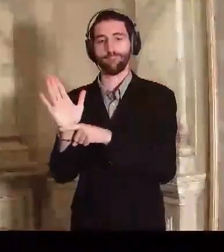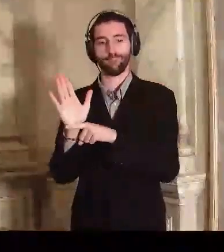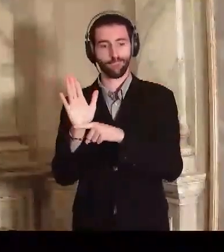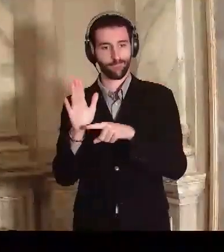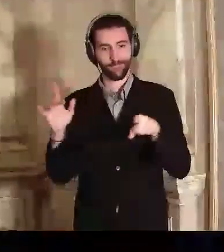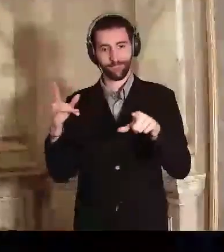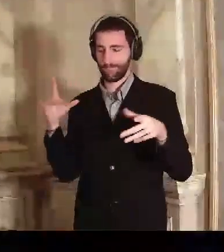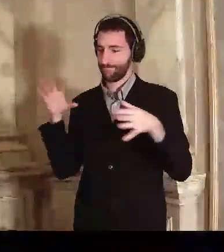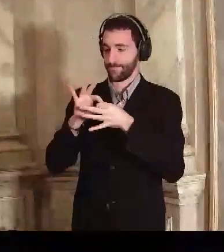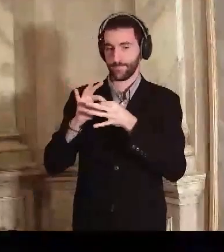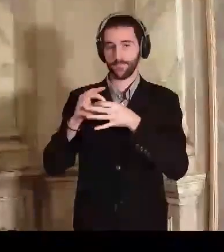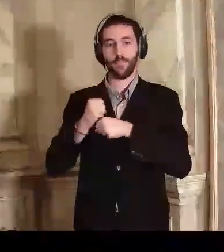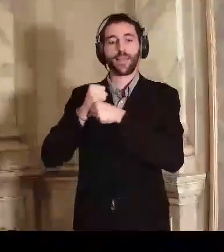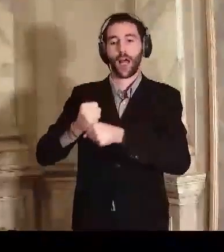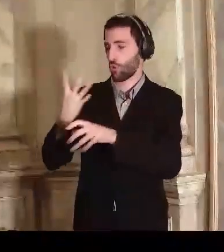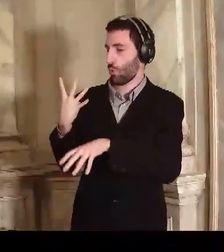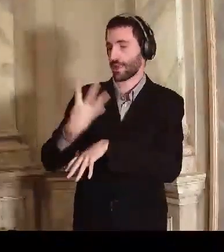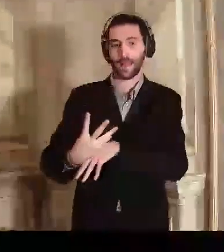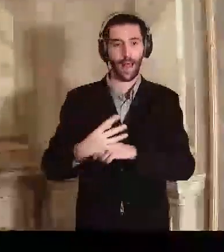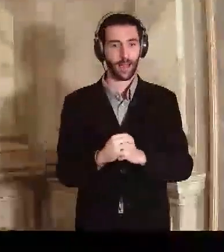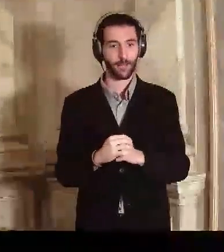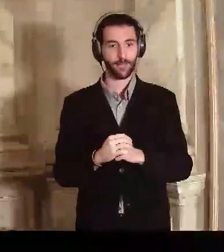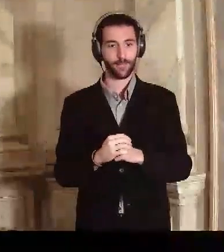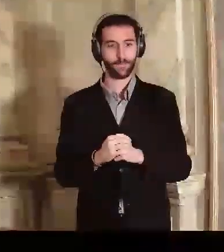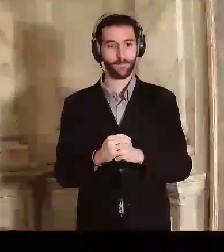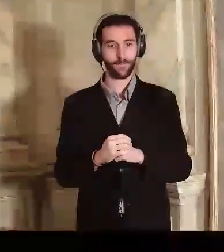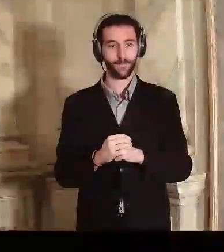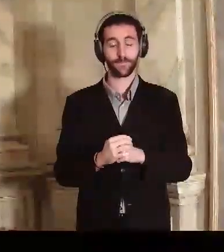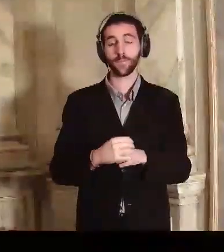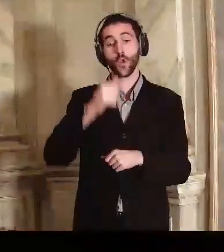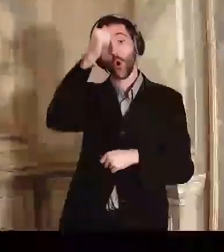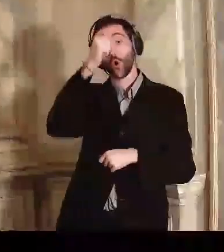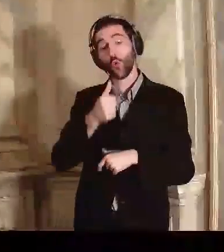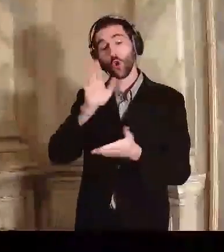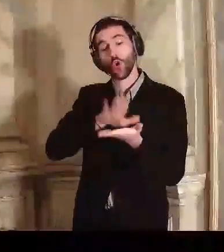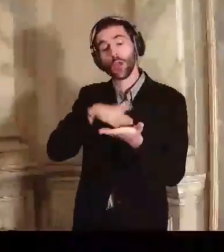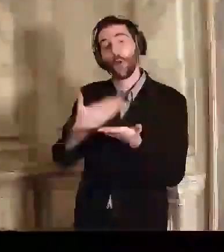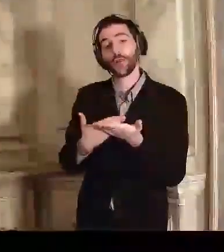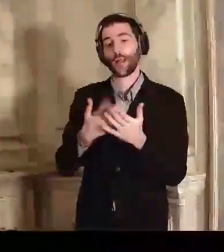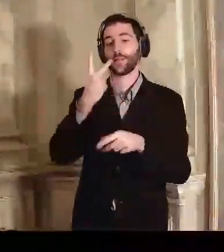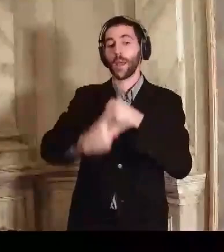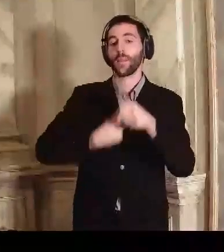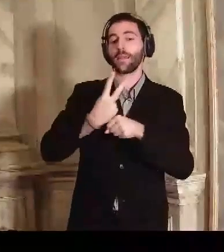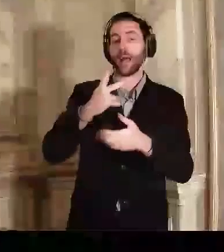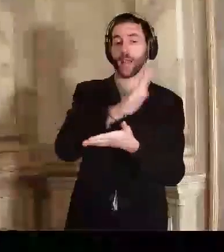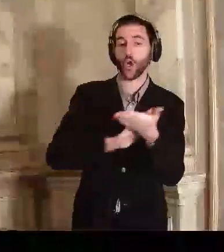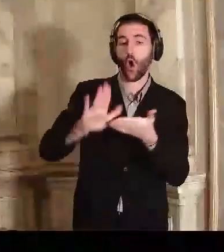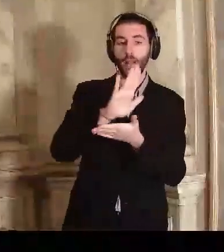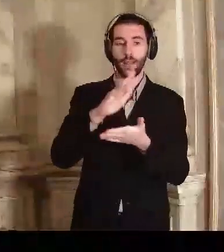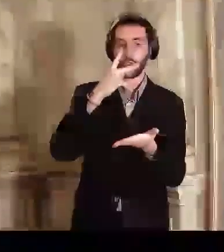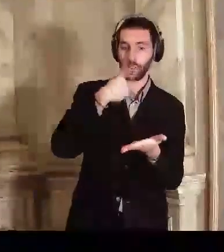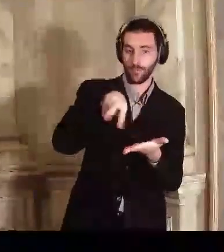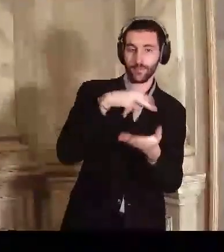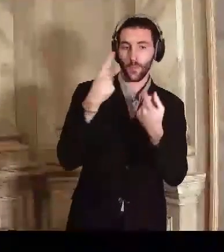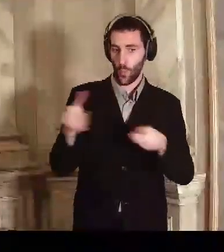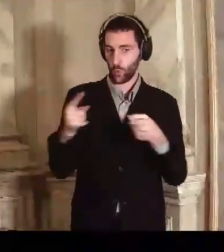quadriennale. Un ruolo molto importante assume l'attività del programma biennale College Danza, Musica e Teatro,